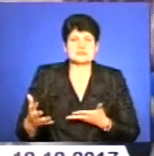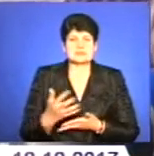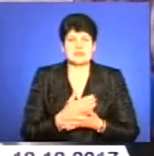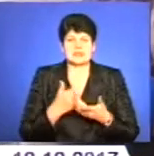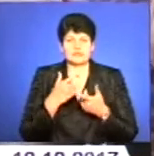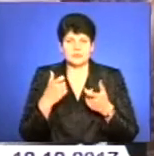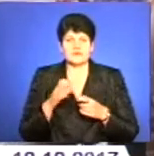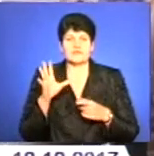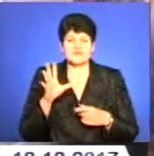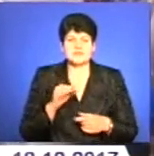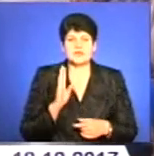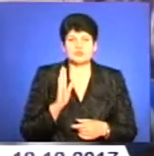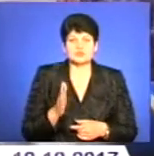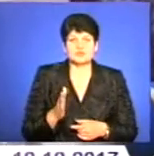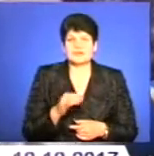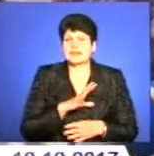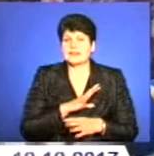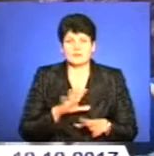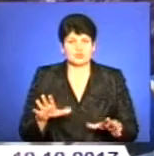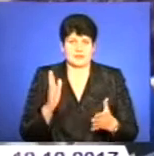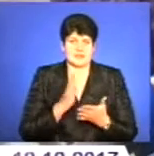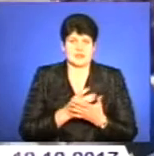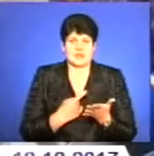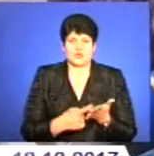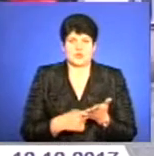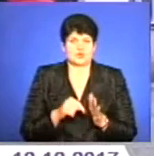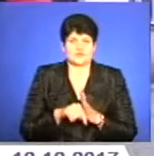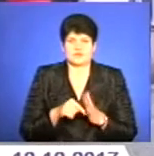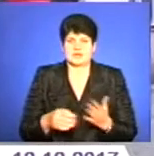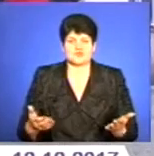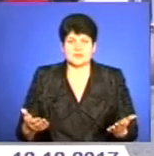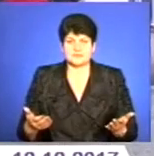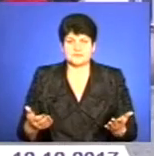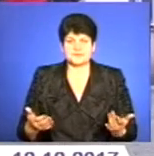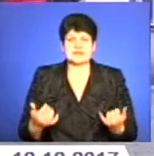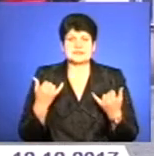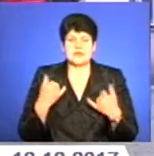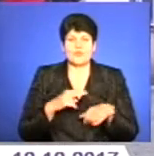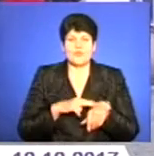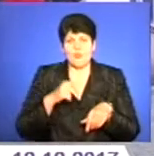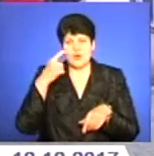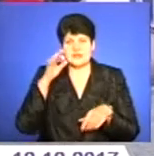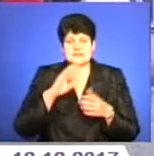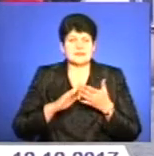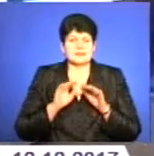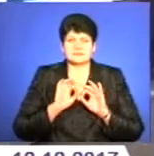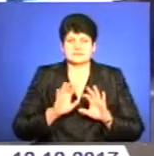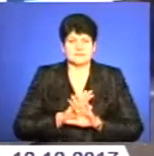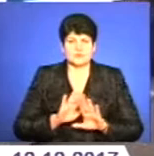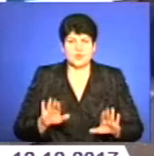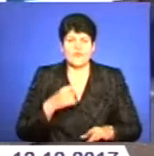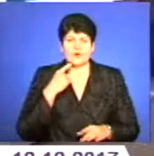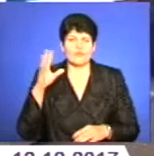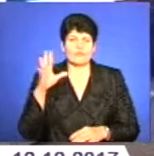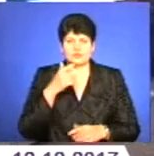інформацію, вона не буде мати доказового значення. Наразі у поліції ситуацію не коментують. Кажуть, усю